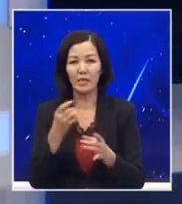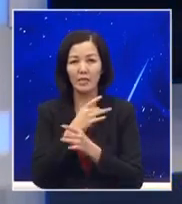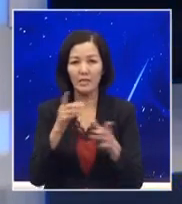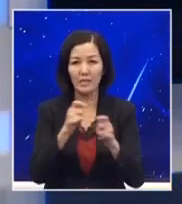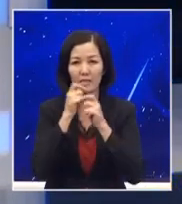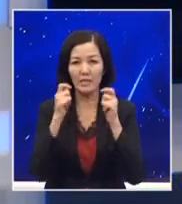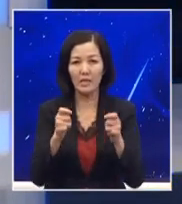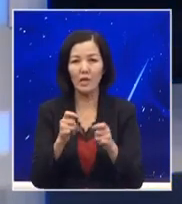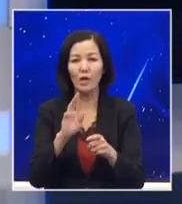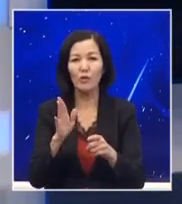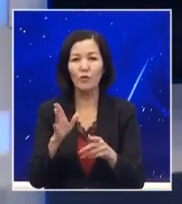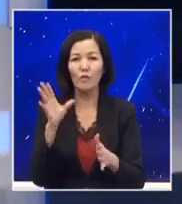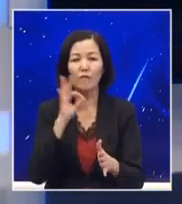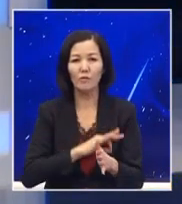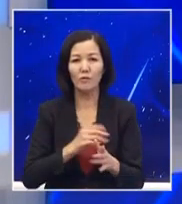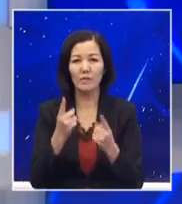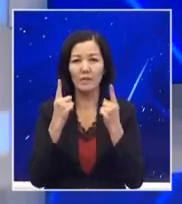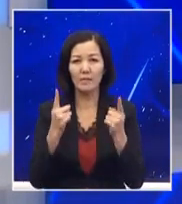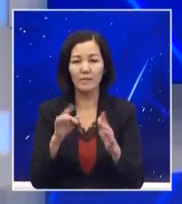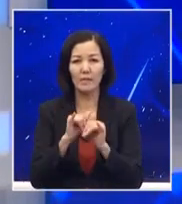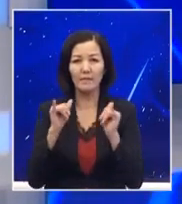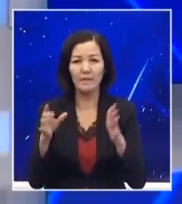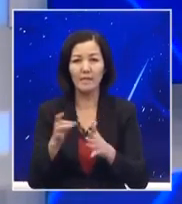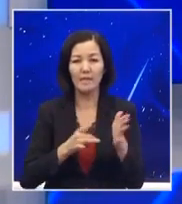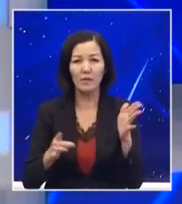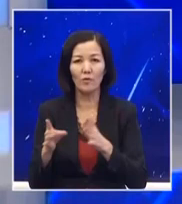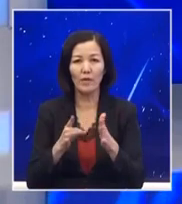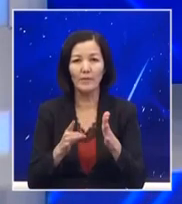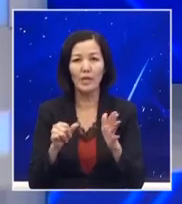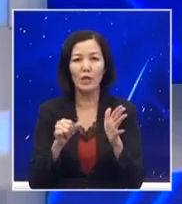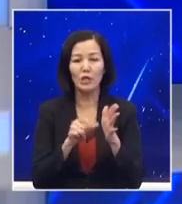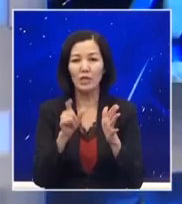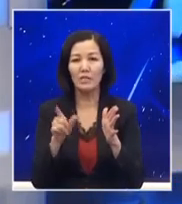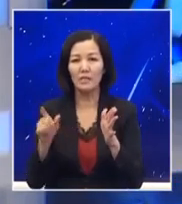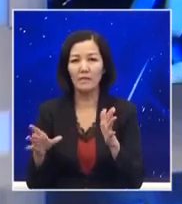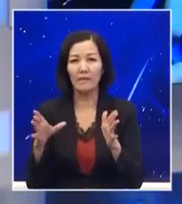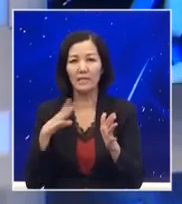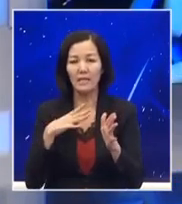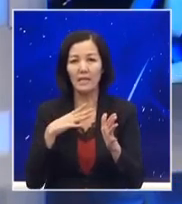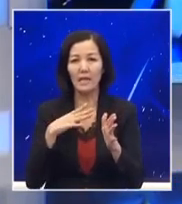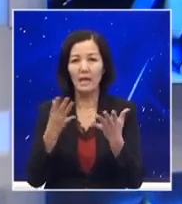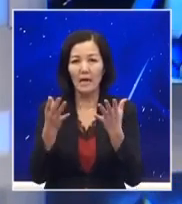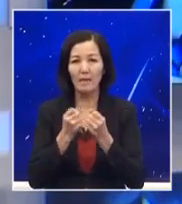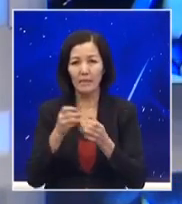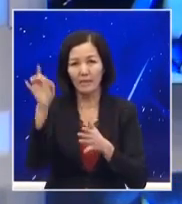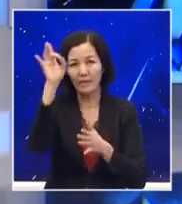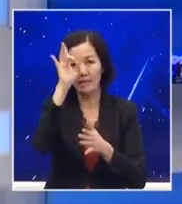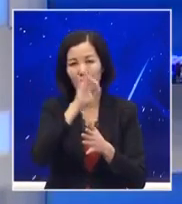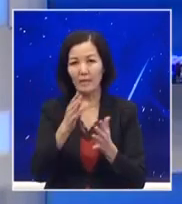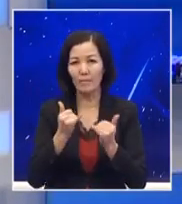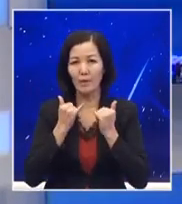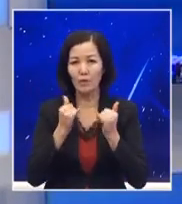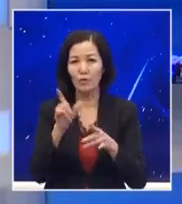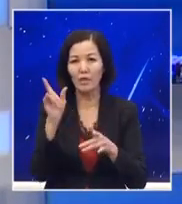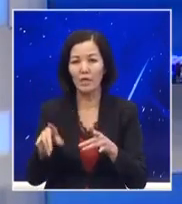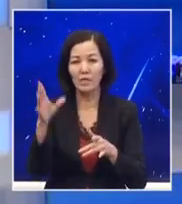торжественное награждение тех, кто внес неоценимый вклад в развитие региона. К слову, 6 человек стали обладателями звания